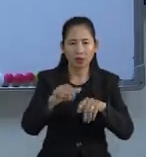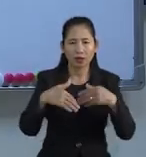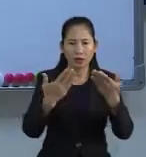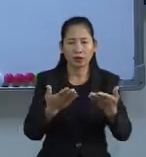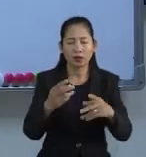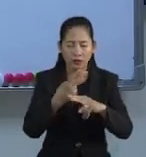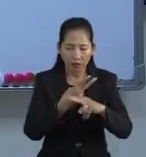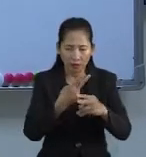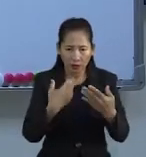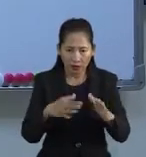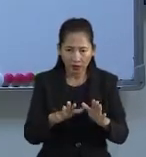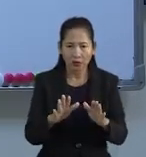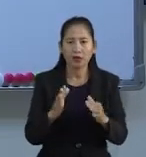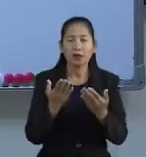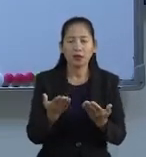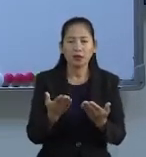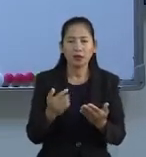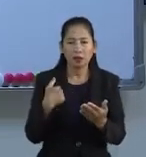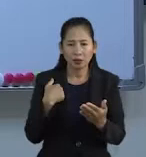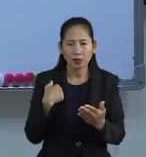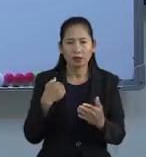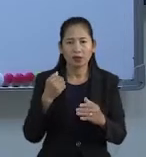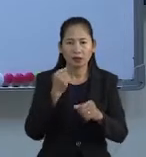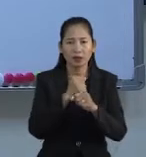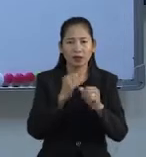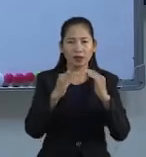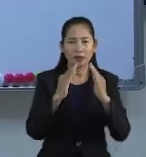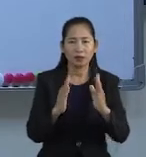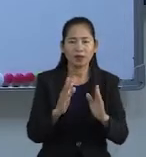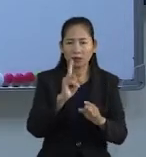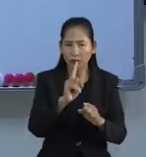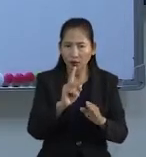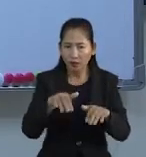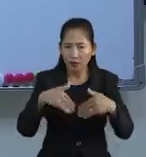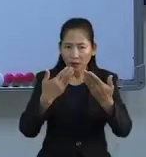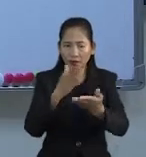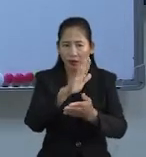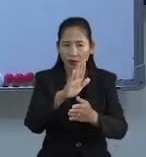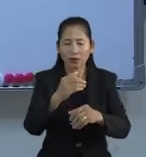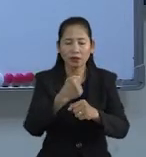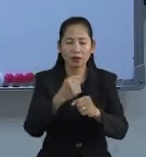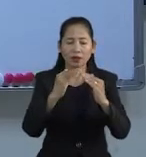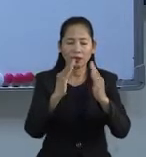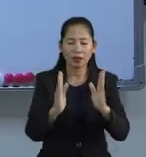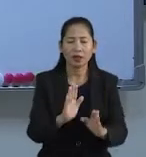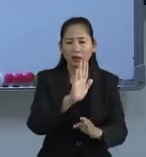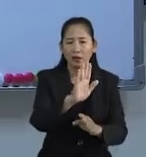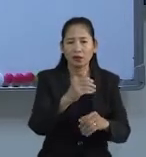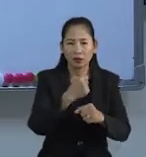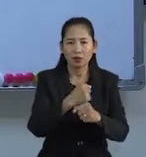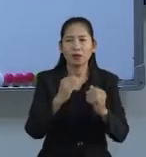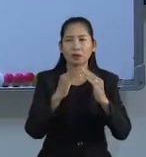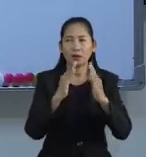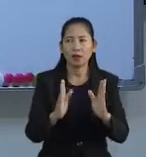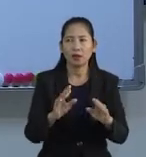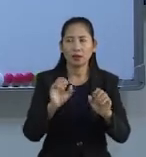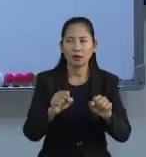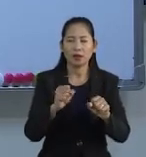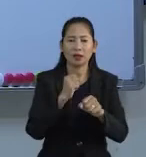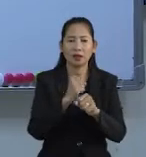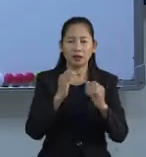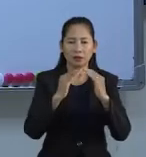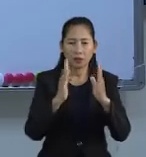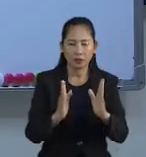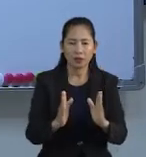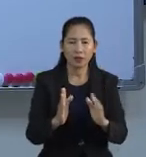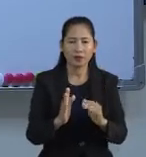ăn bò ở mình đấy ở lấy cụ nâng miên cách cạp tè muối xong rồi bà con phương được tè con ngọt hết tận tận phương nào con nhé và cách cạp tè bò